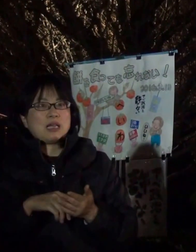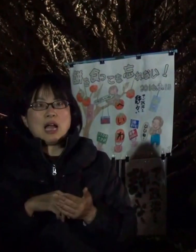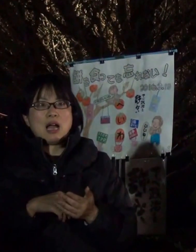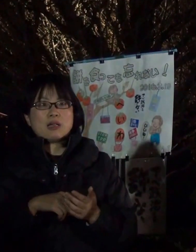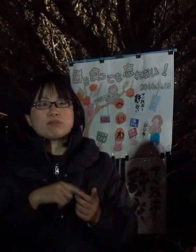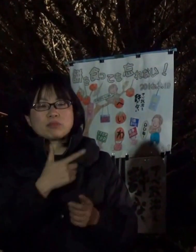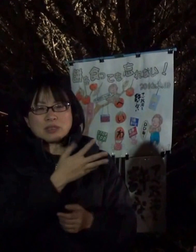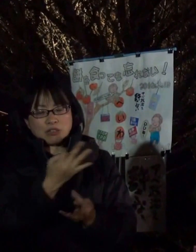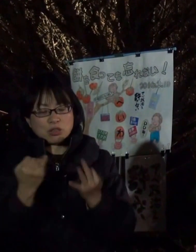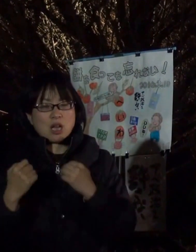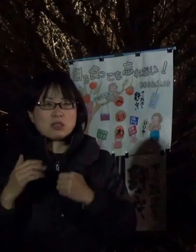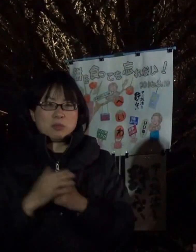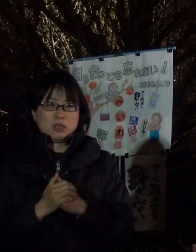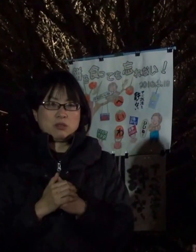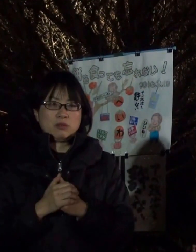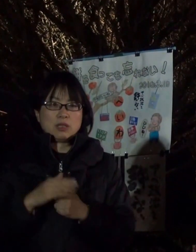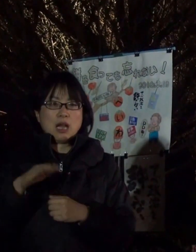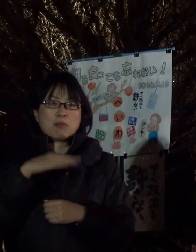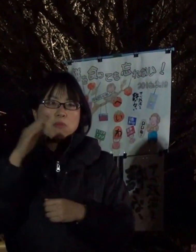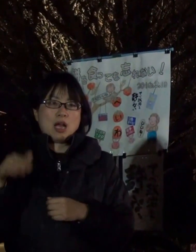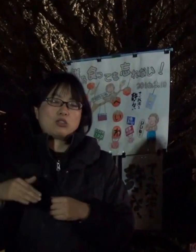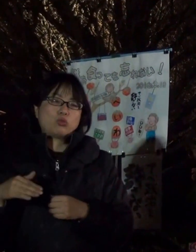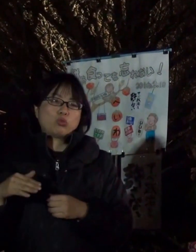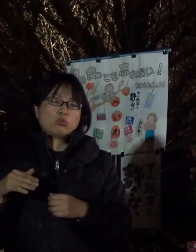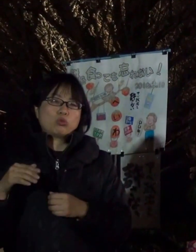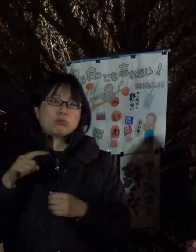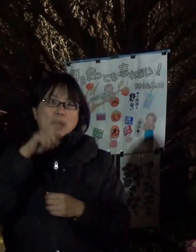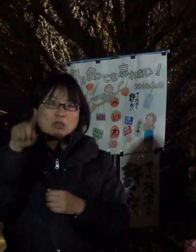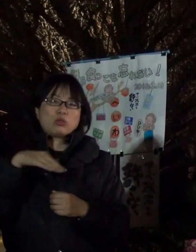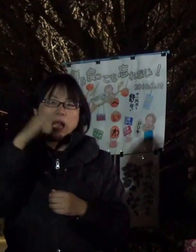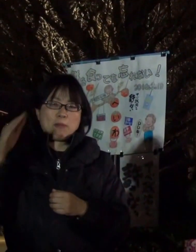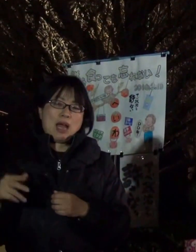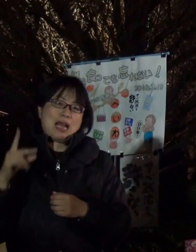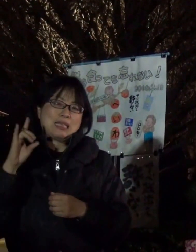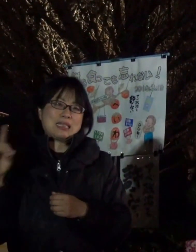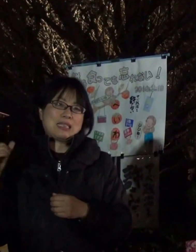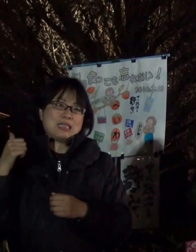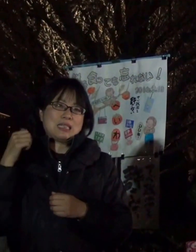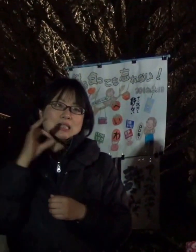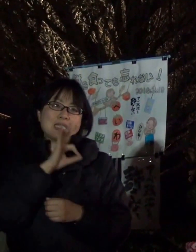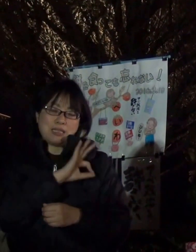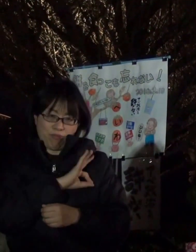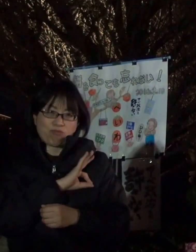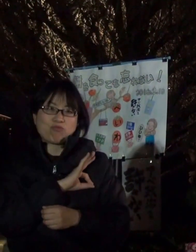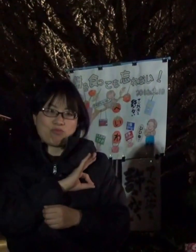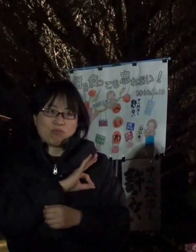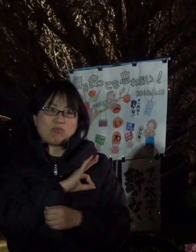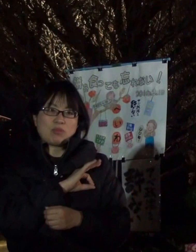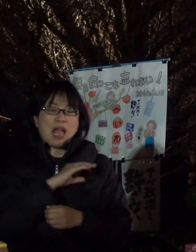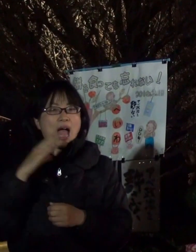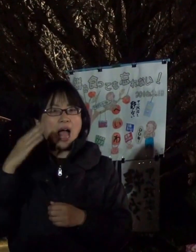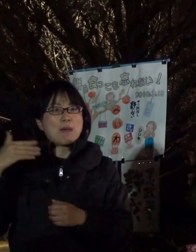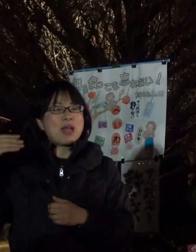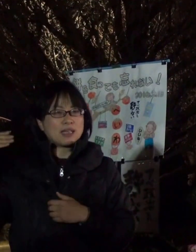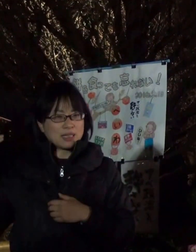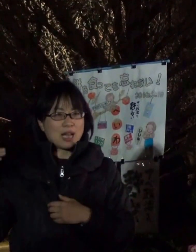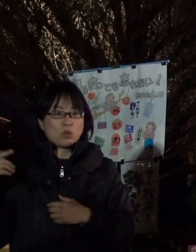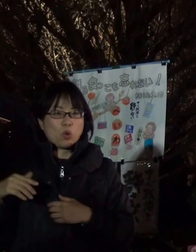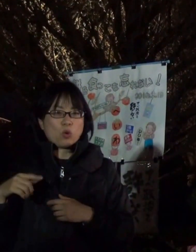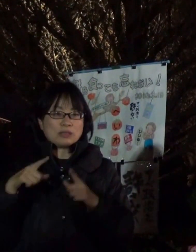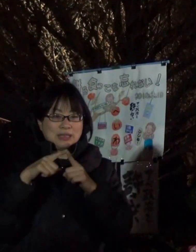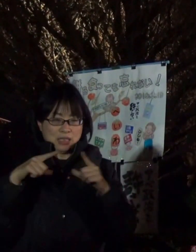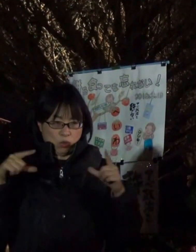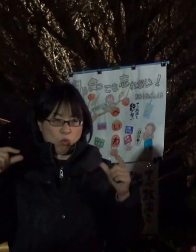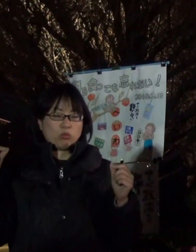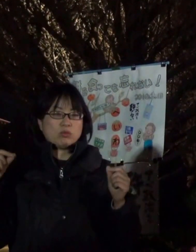目の州云々という発言をして撤回しましたけれども、まあ、あのこの丸山議員といい自民党の丸川珠代